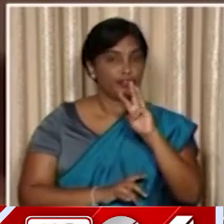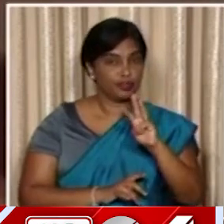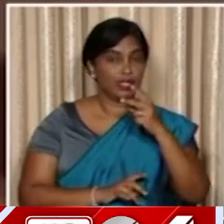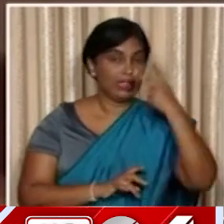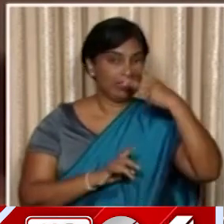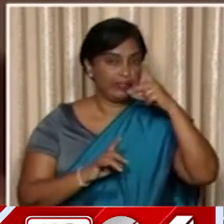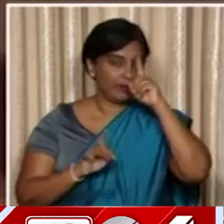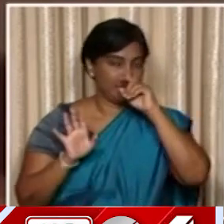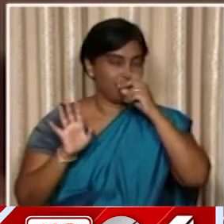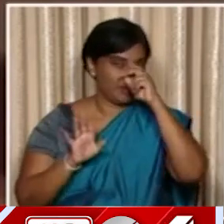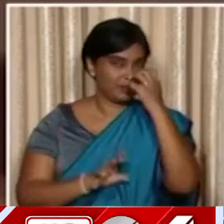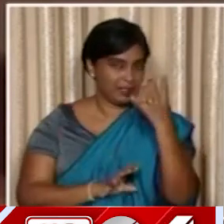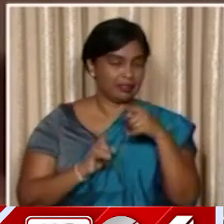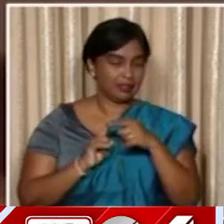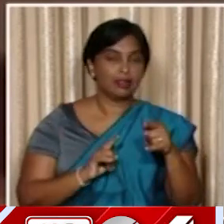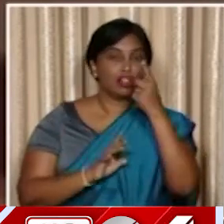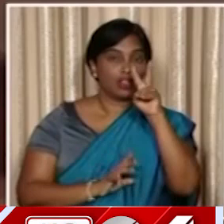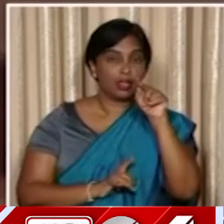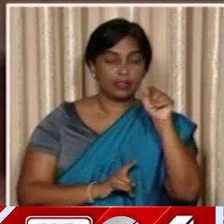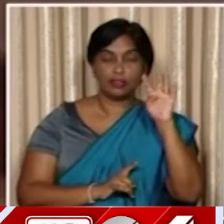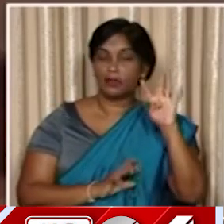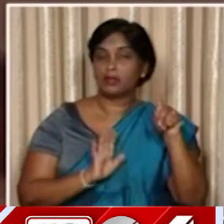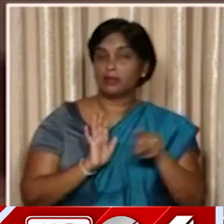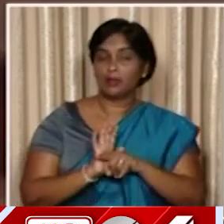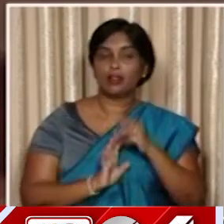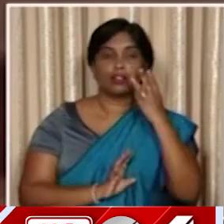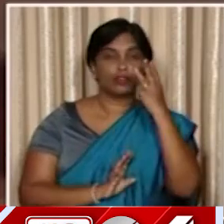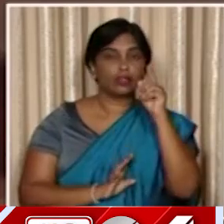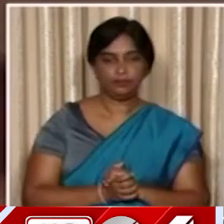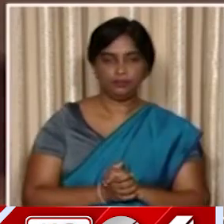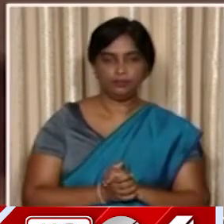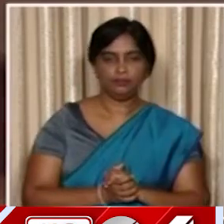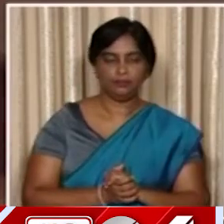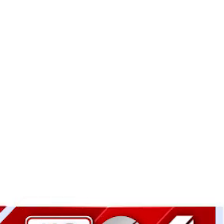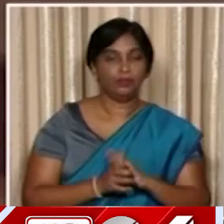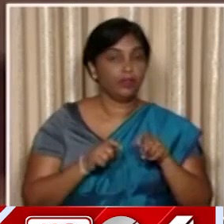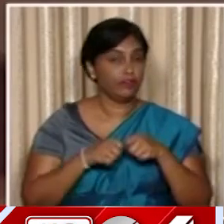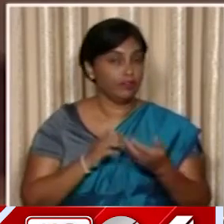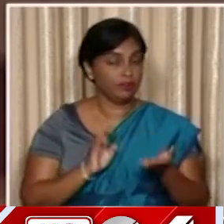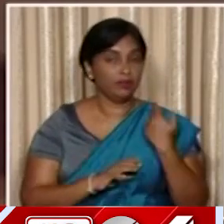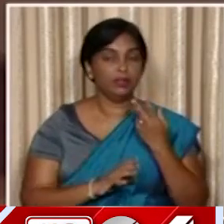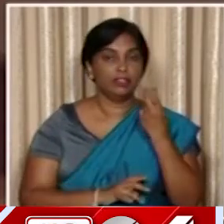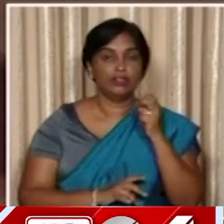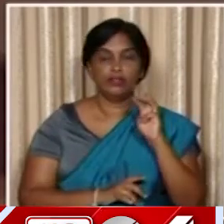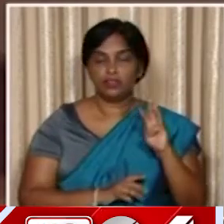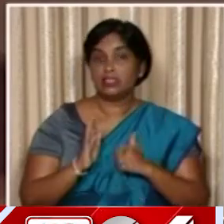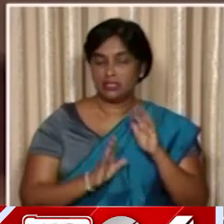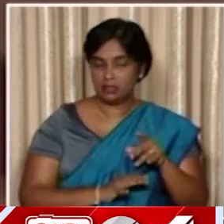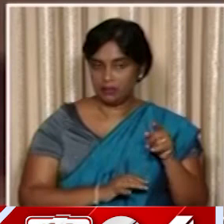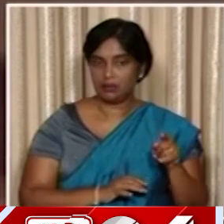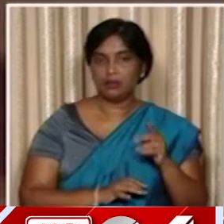කරලා තියෙන්නේ. මේ 12.4 ඍණ වීම ඍණ 3.1කට අඩු වෙලා තියෙනවා. උද්ධමනය 2023 ජනවාරි වෙන